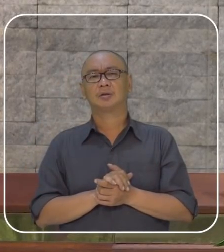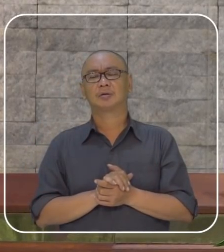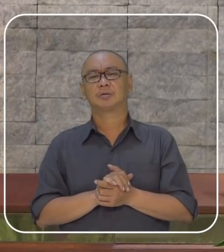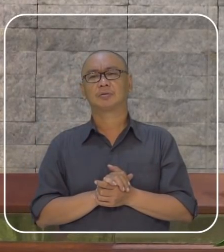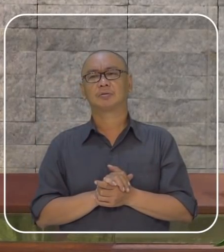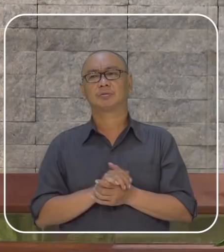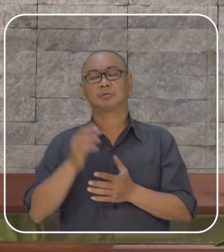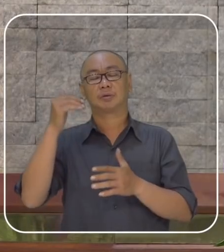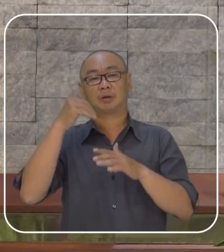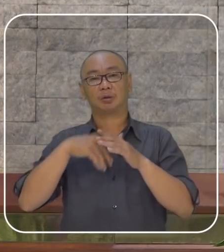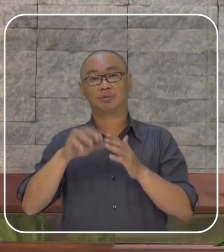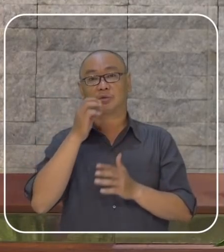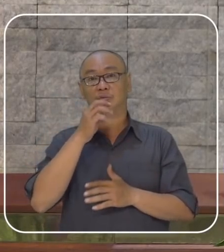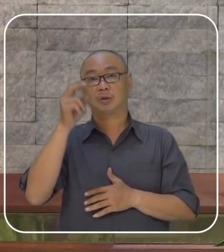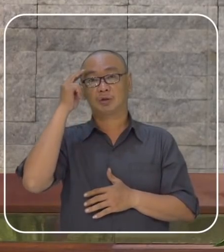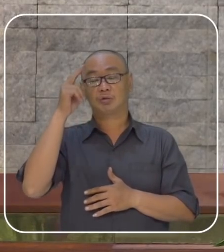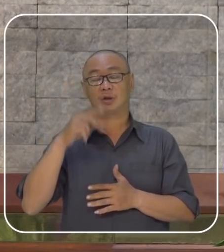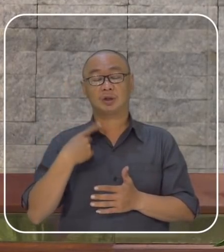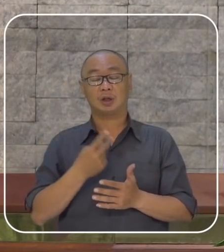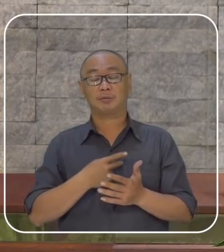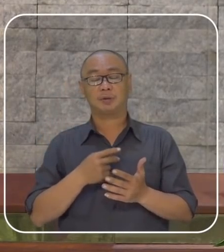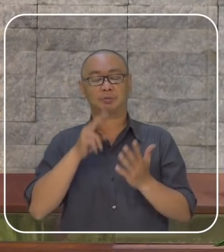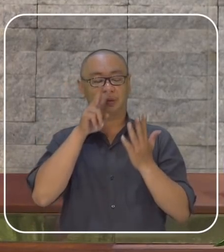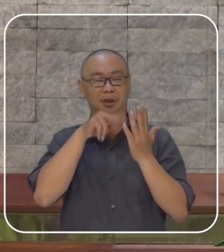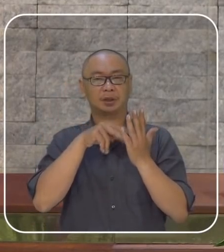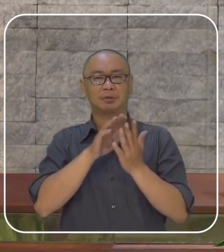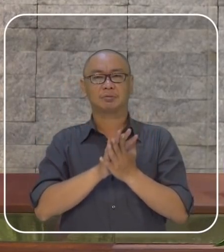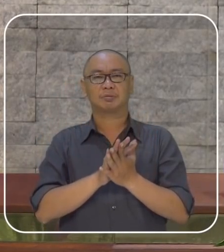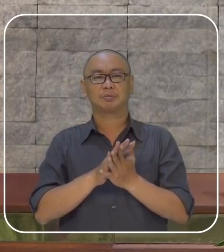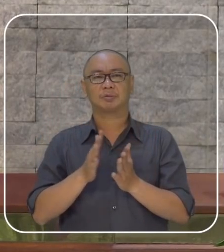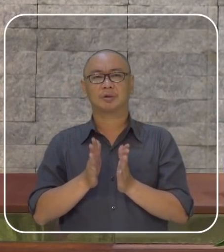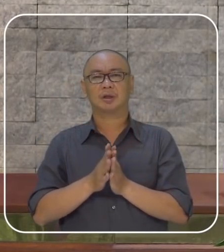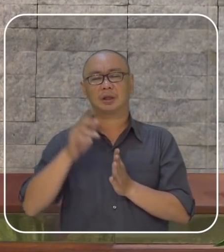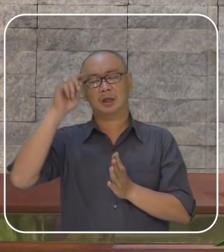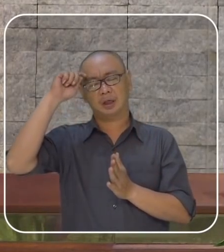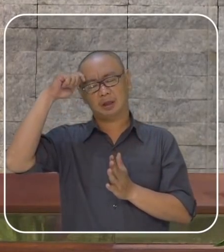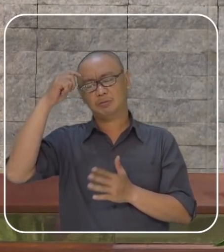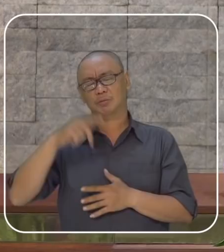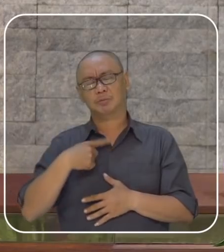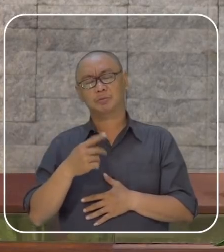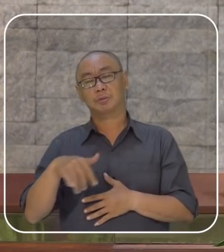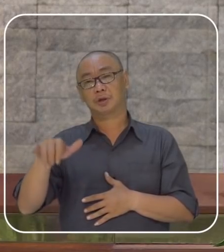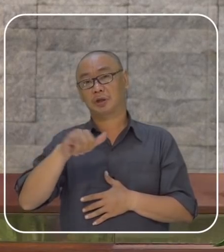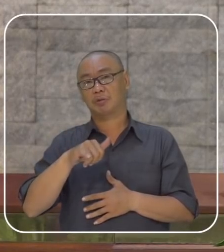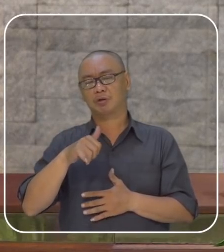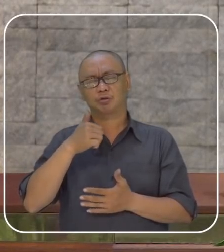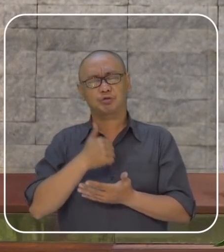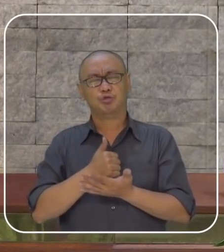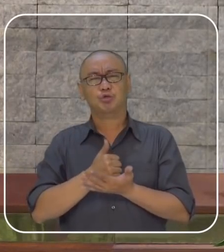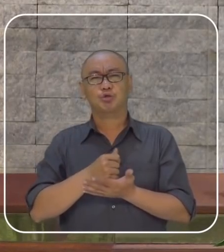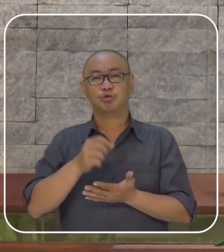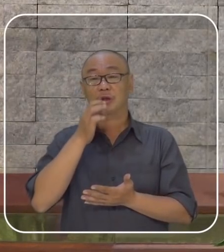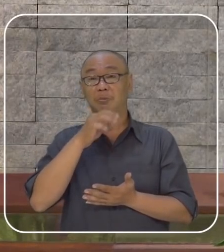manakala firman Tuhan kami baca dan dengarkan bersama, Sungguh-sungguh firman itu